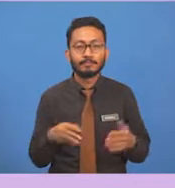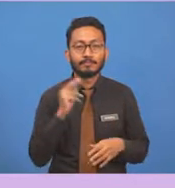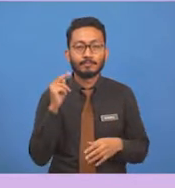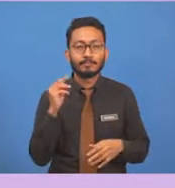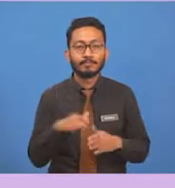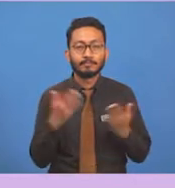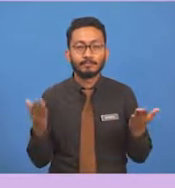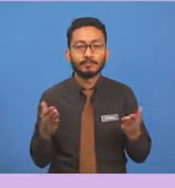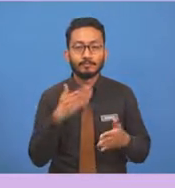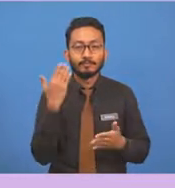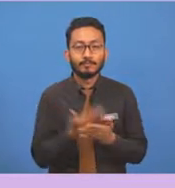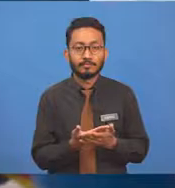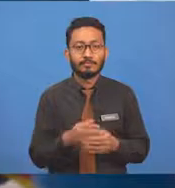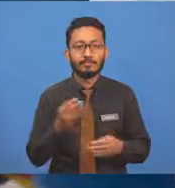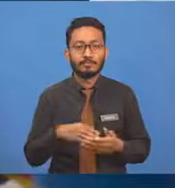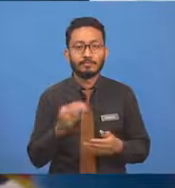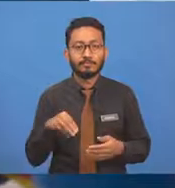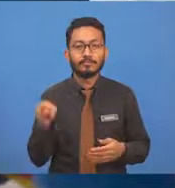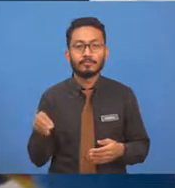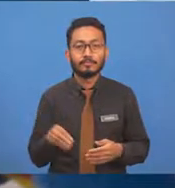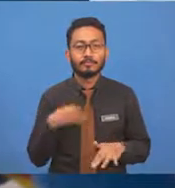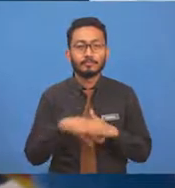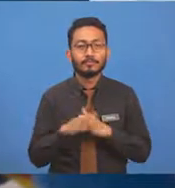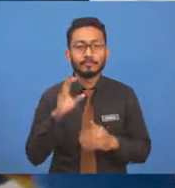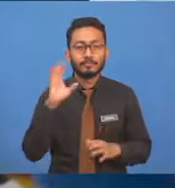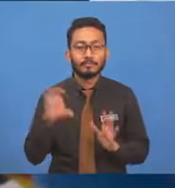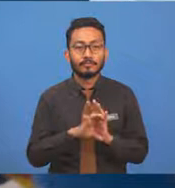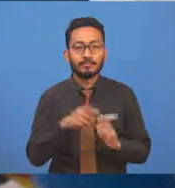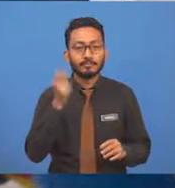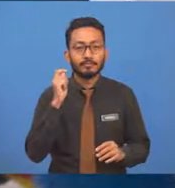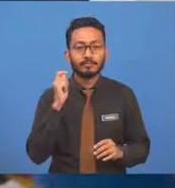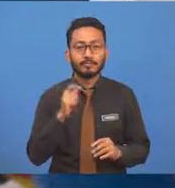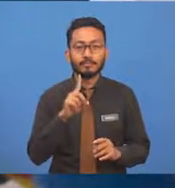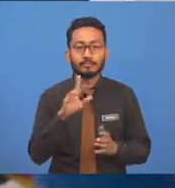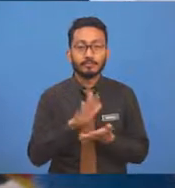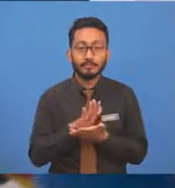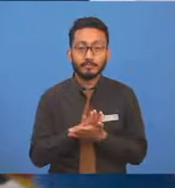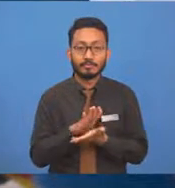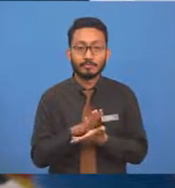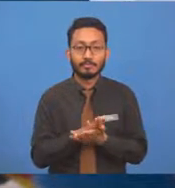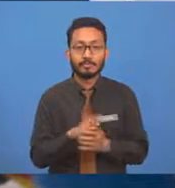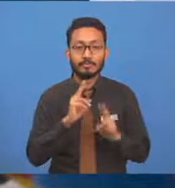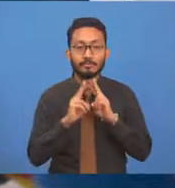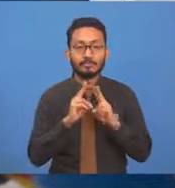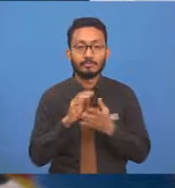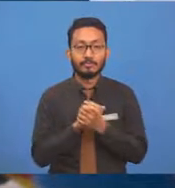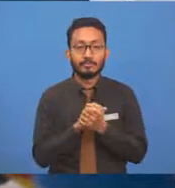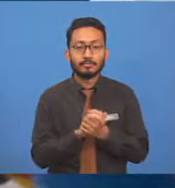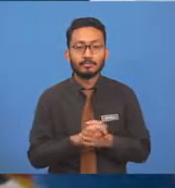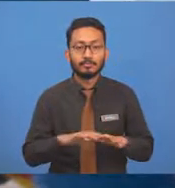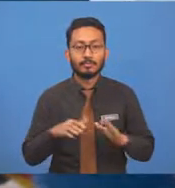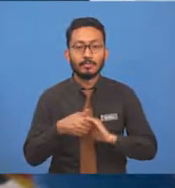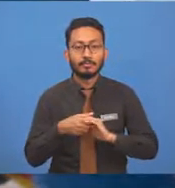adik. Murid-murid, dalam gambar tadi, seorang murid mengucapkan salam dan bertanya kabar